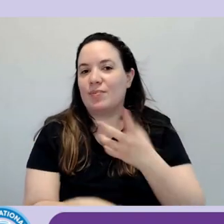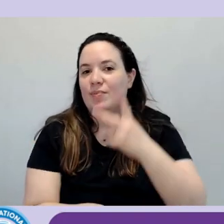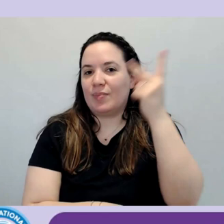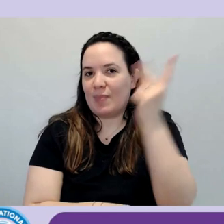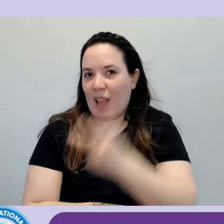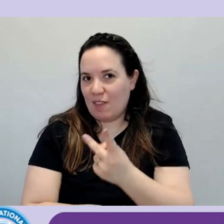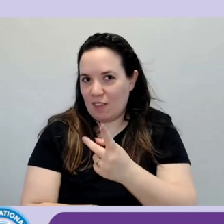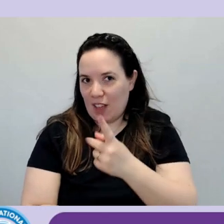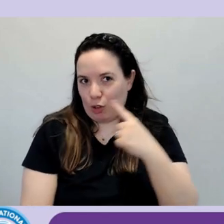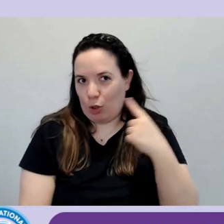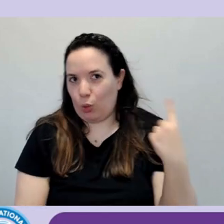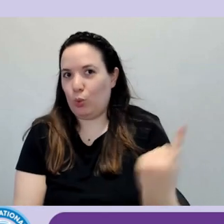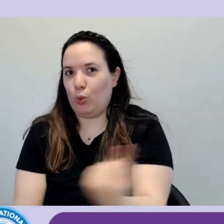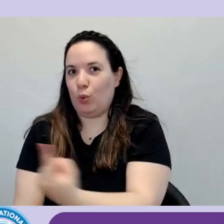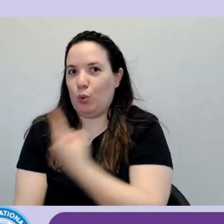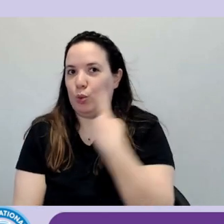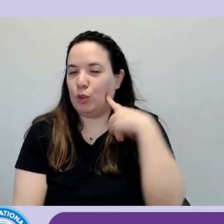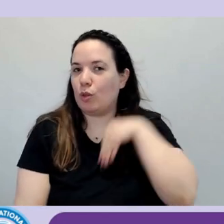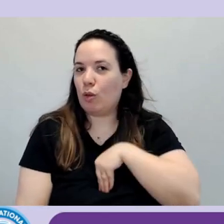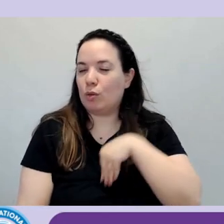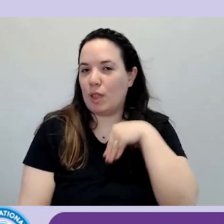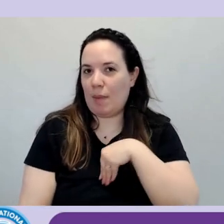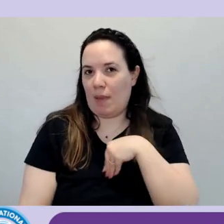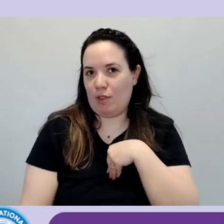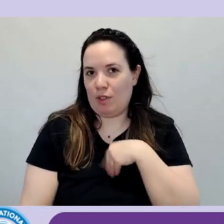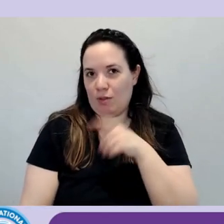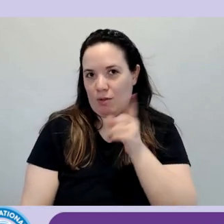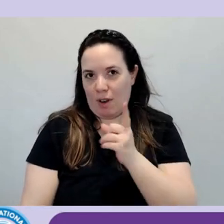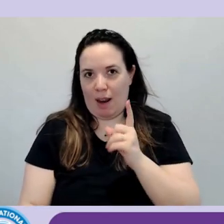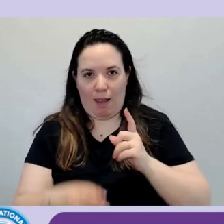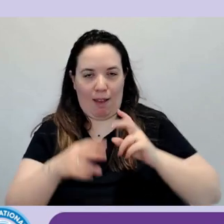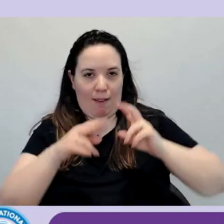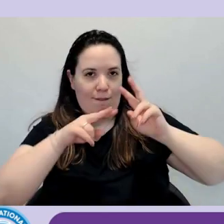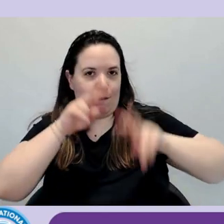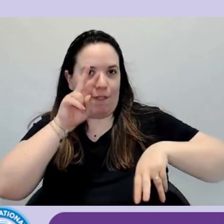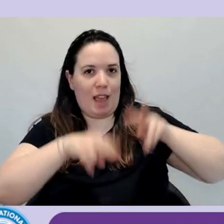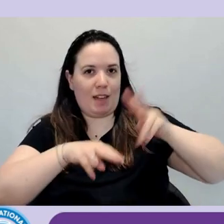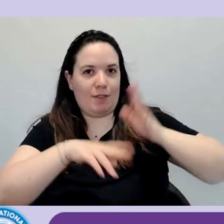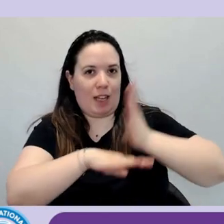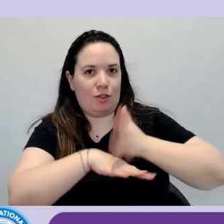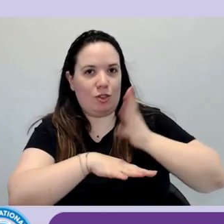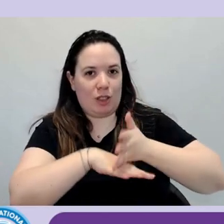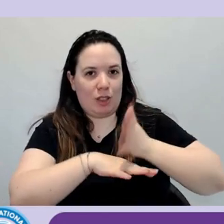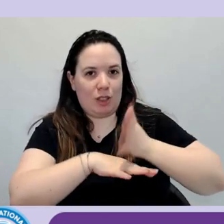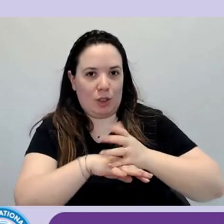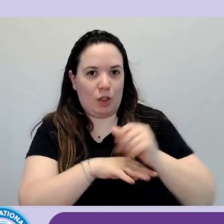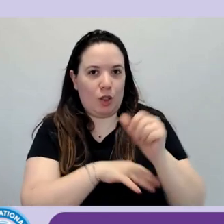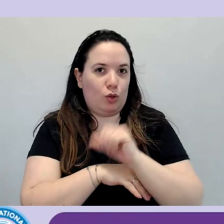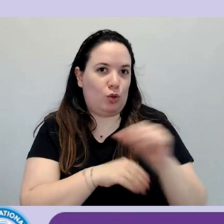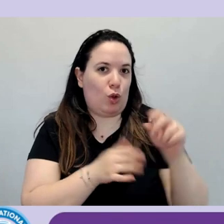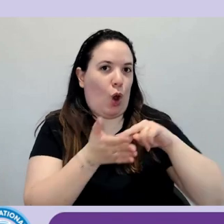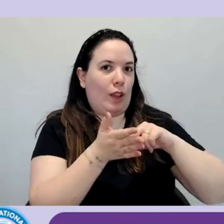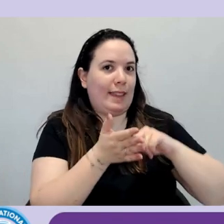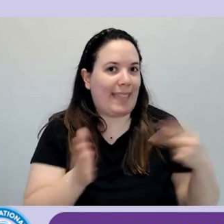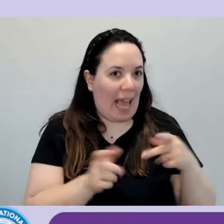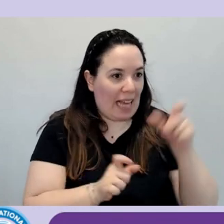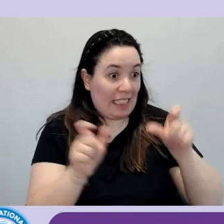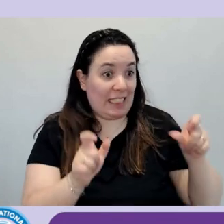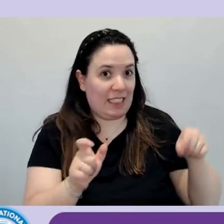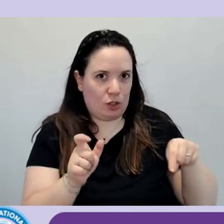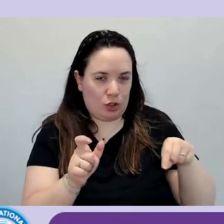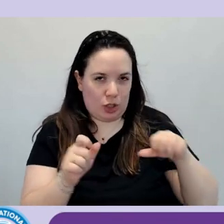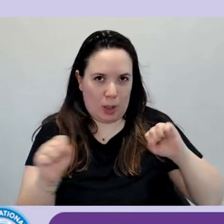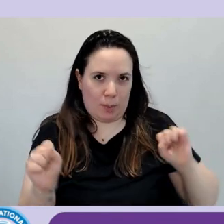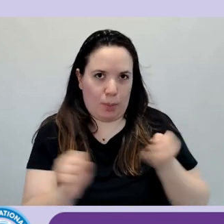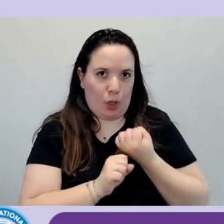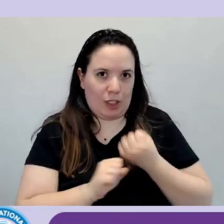consci che come non si può fare una verifica di accessibilità esclusivamente con tecnici e Simon ci ha dato anche una